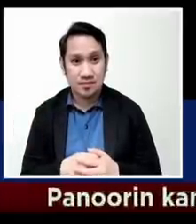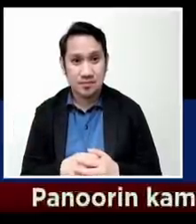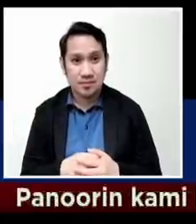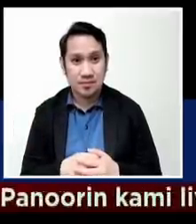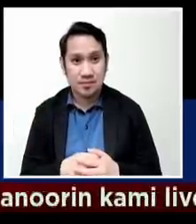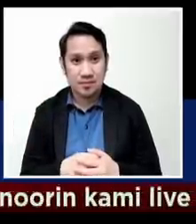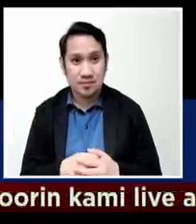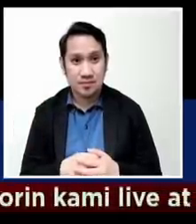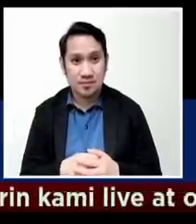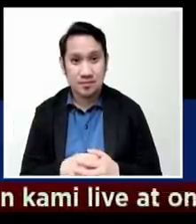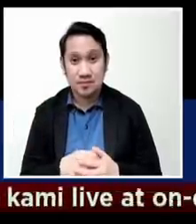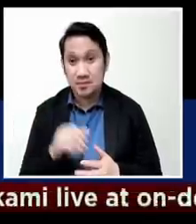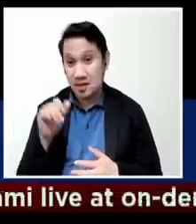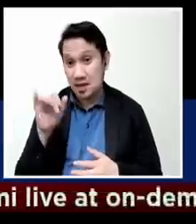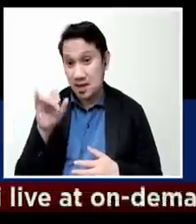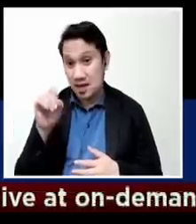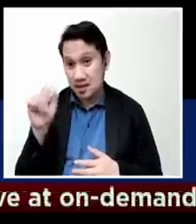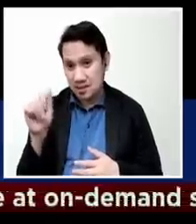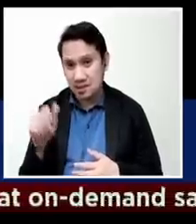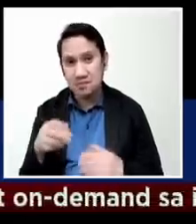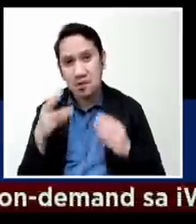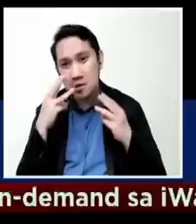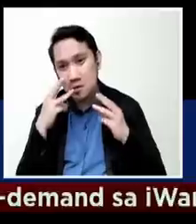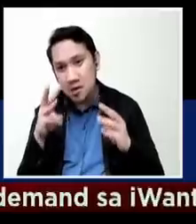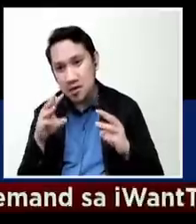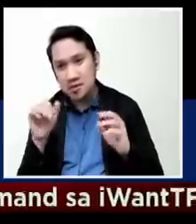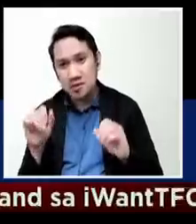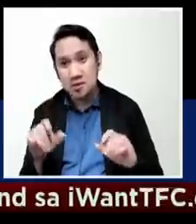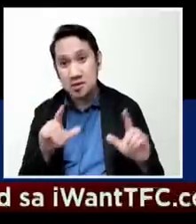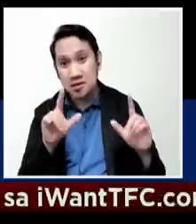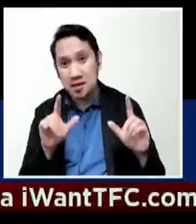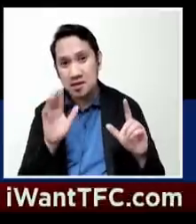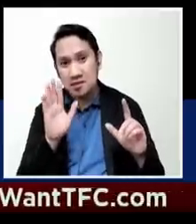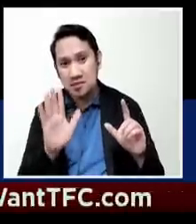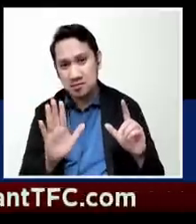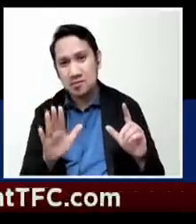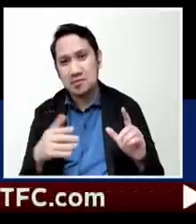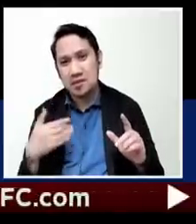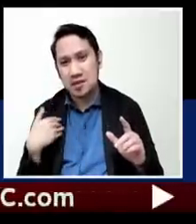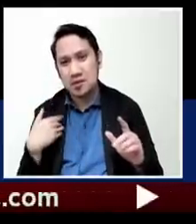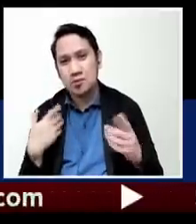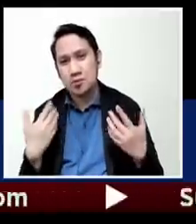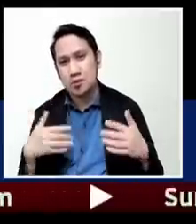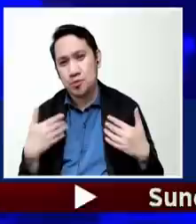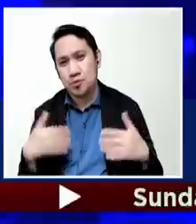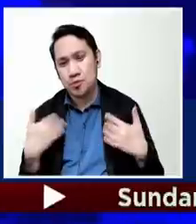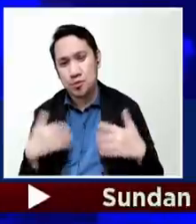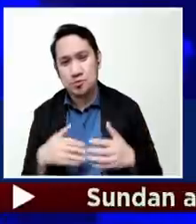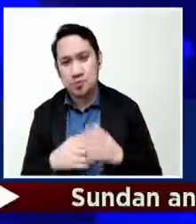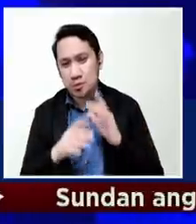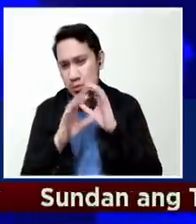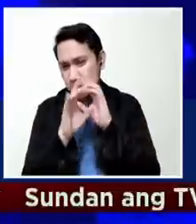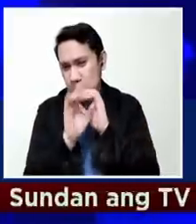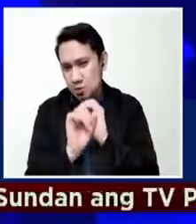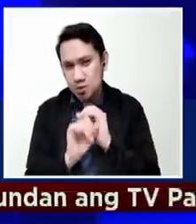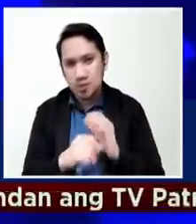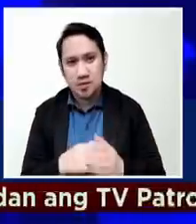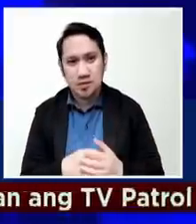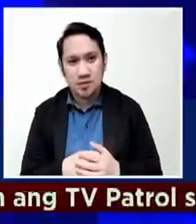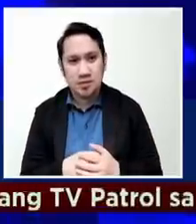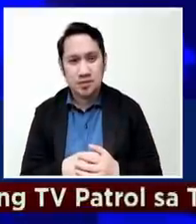1999. On a high naman si Ice Seguera na mapanood muli ng live ang idolong Canadian-American singer-songwriter.